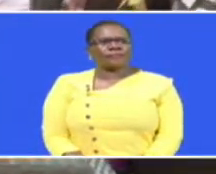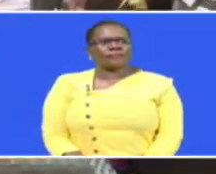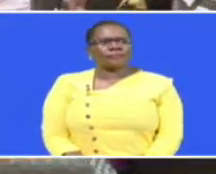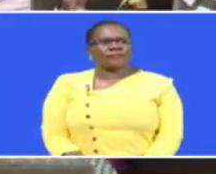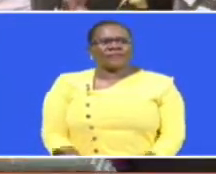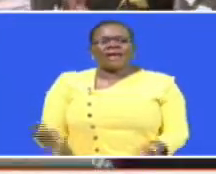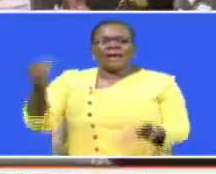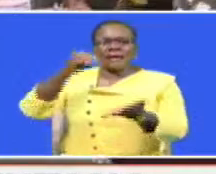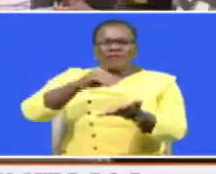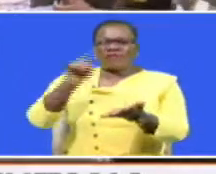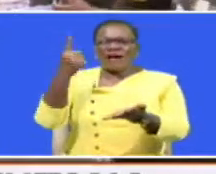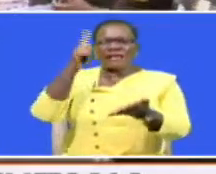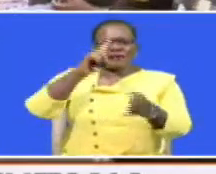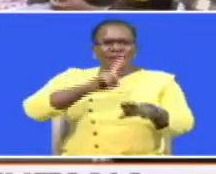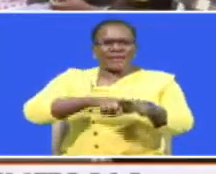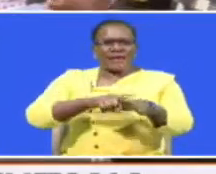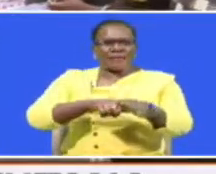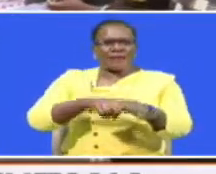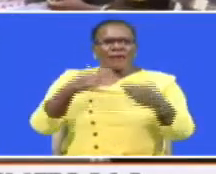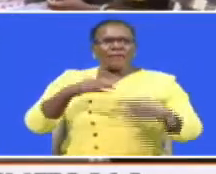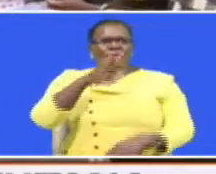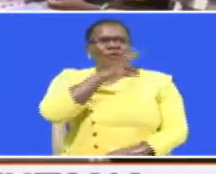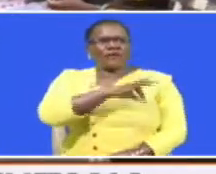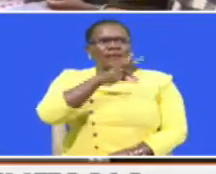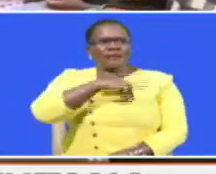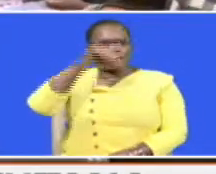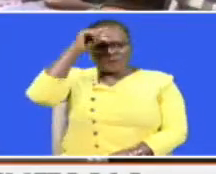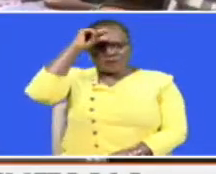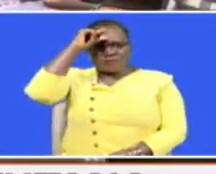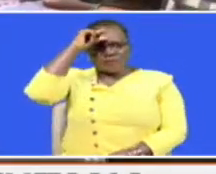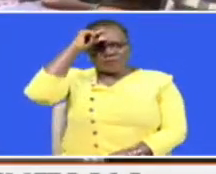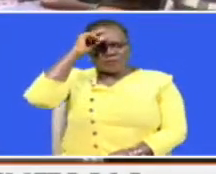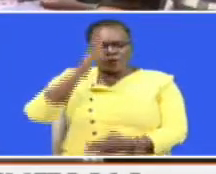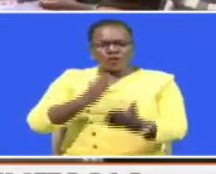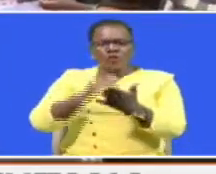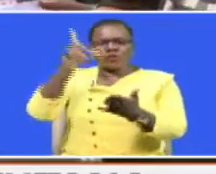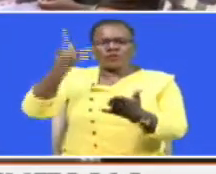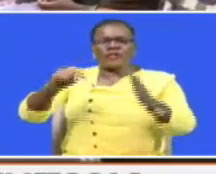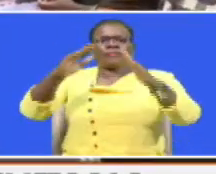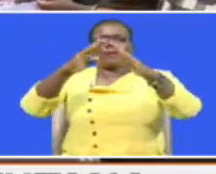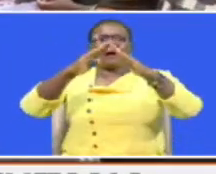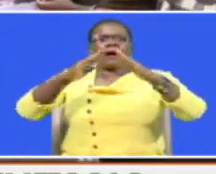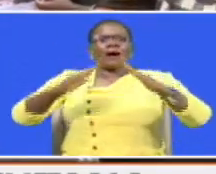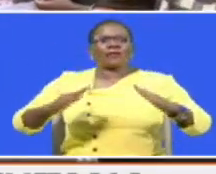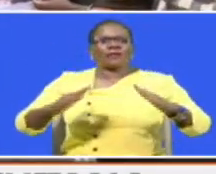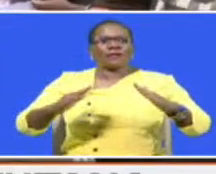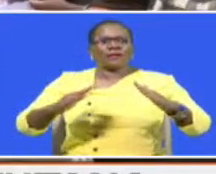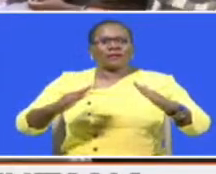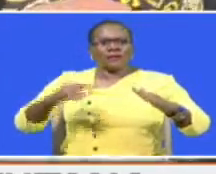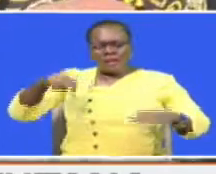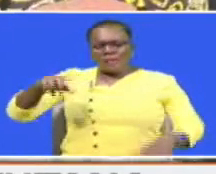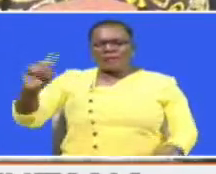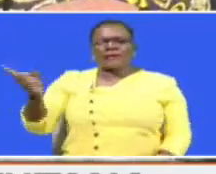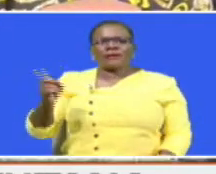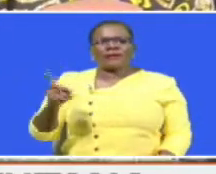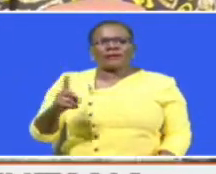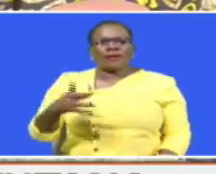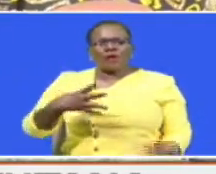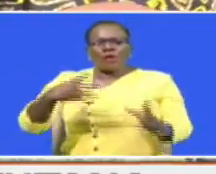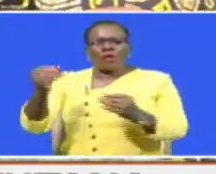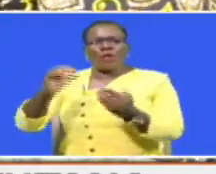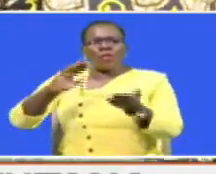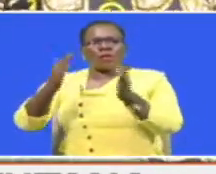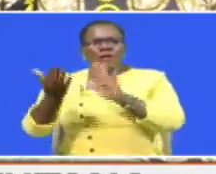Kwa mara ya kwanza walofaidi kwenye mradi wa serikali uliopita ujenzi wa nyumba za bei nafuu hususan katika jiji la Nairobi walifika